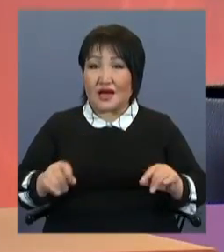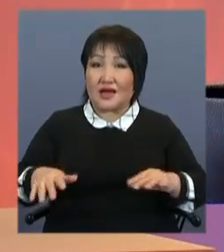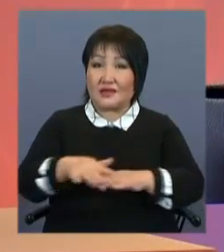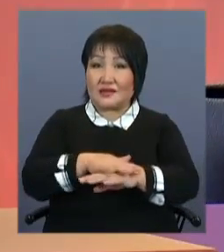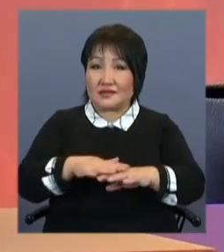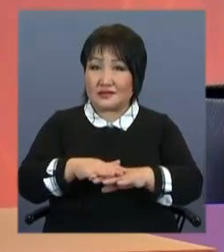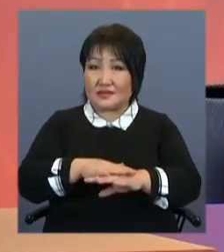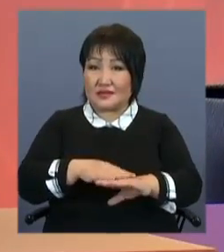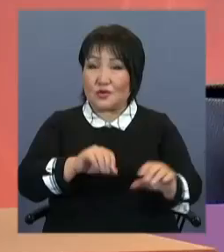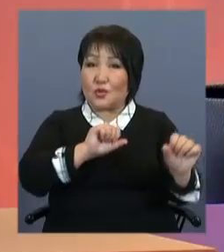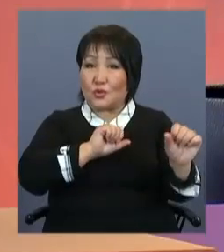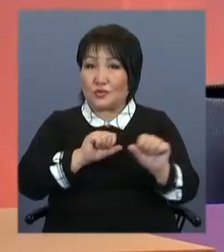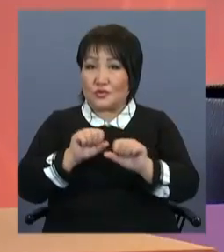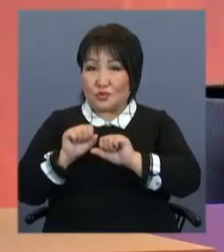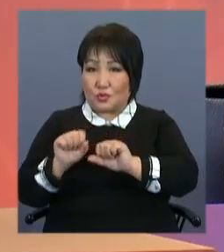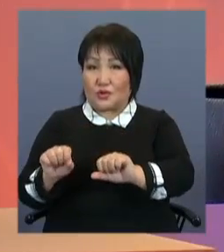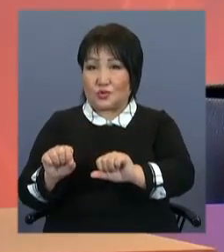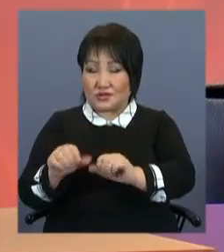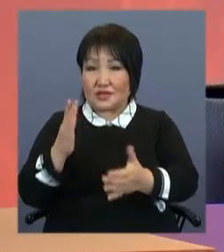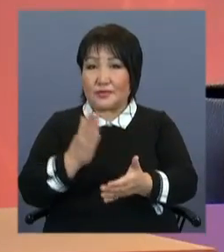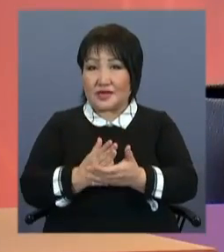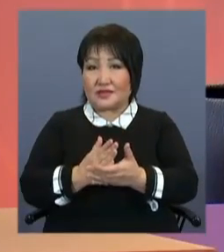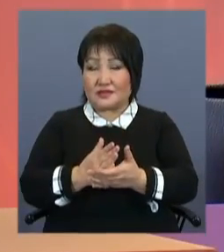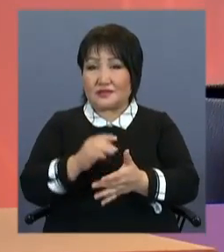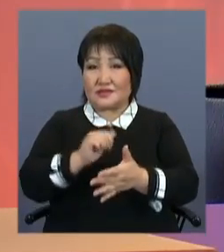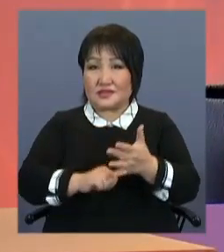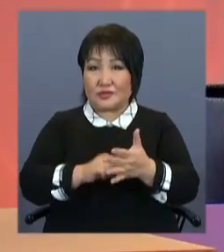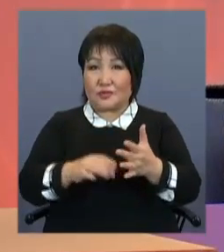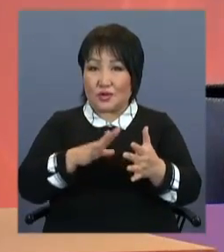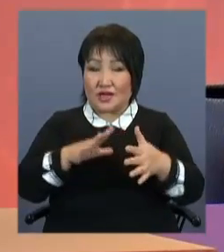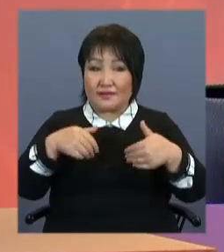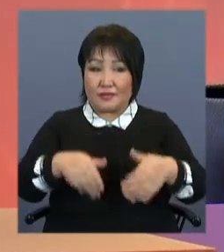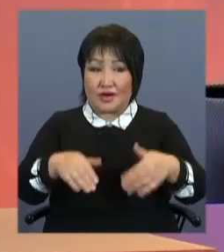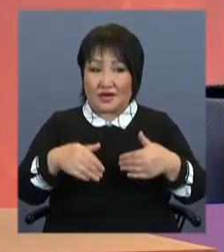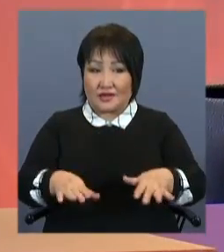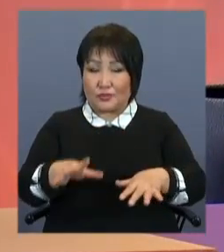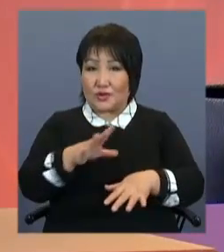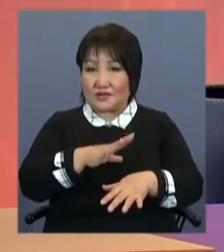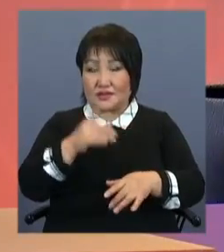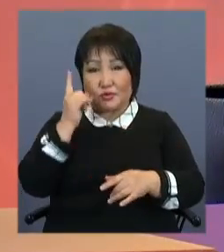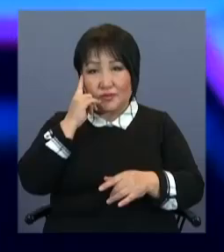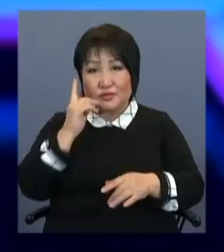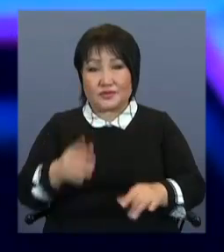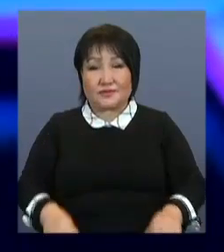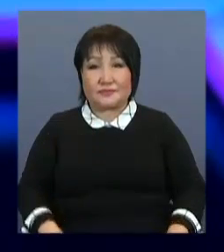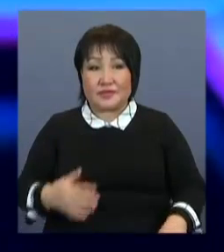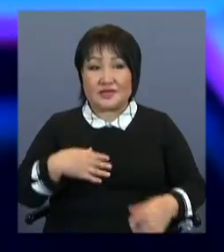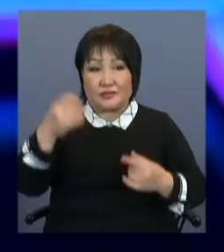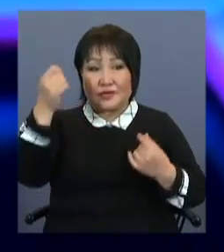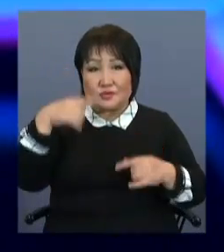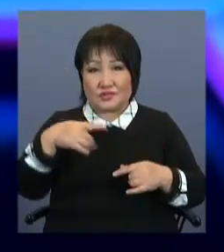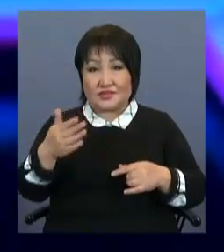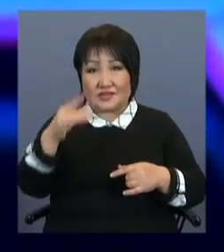халықтың қорғаушыларымыз бар екен дегенге себеп болатын парад шығады деп отырмын. Менің білуімше, сіз